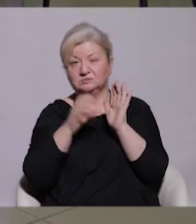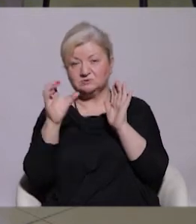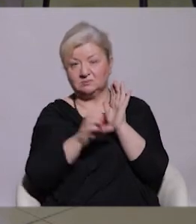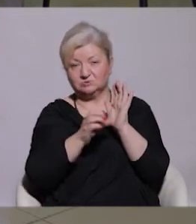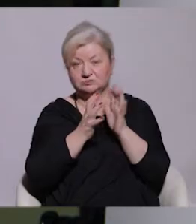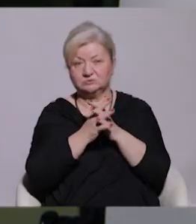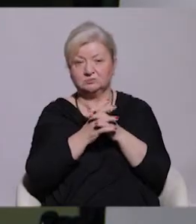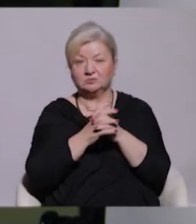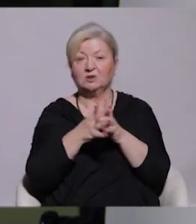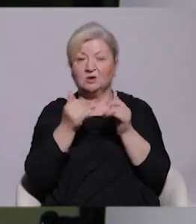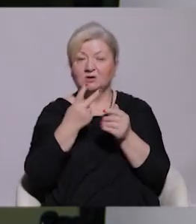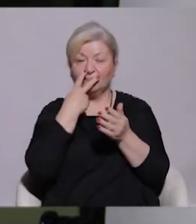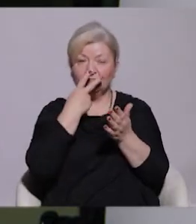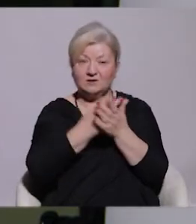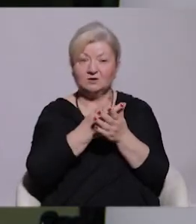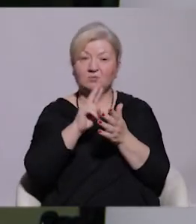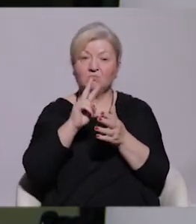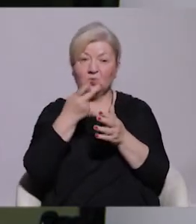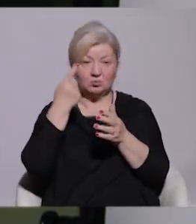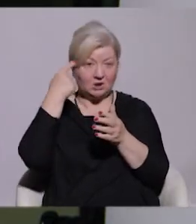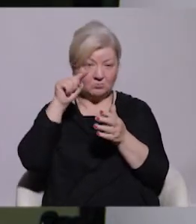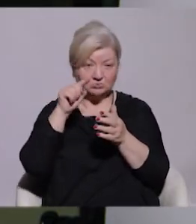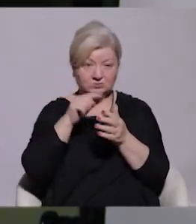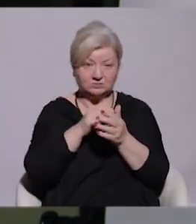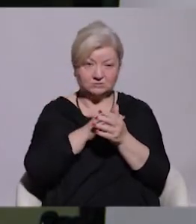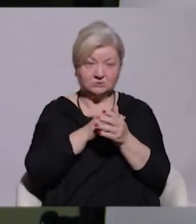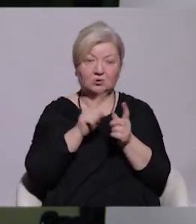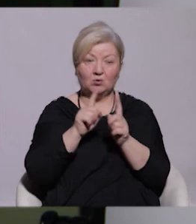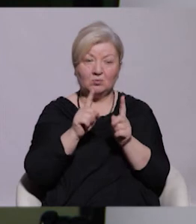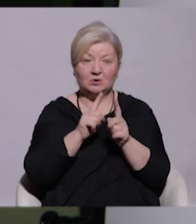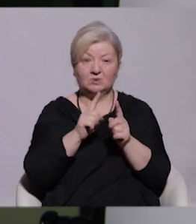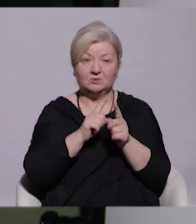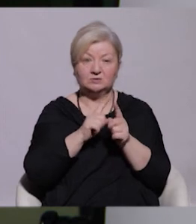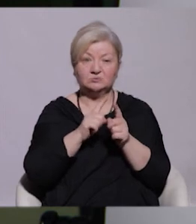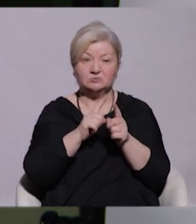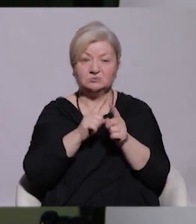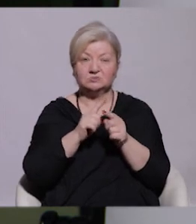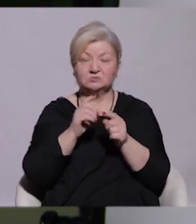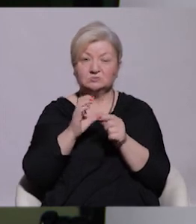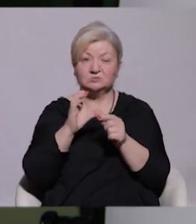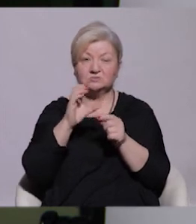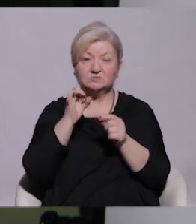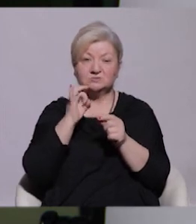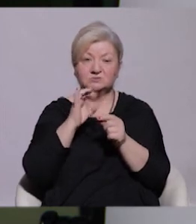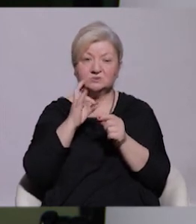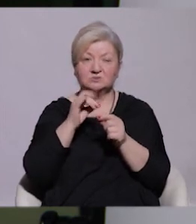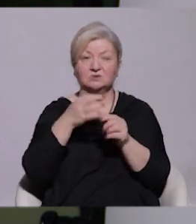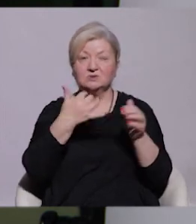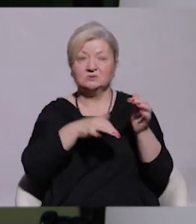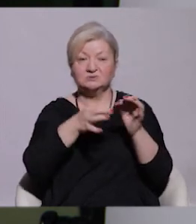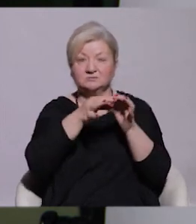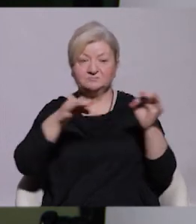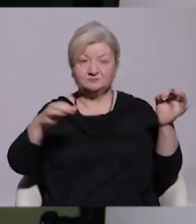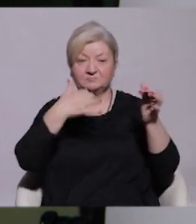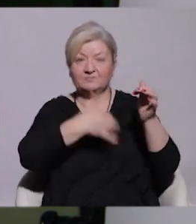1/4 წამი. ახლა კი განვიხილოთ მეორე ამოცანა, რომელიც უკვე სიმსე ხება. წარმოვიდგინოთ, რომ გიტარის